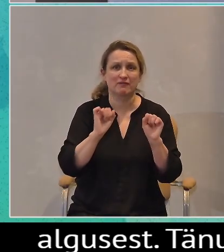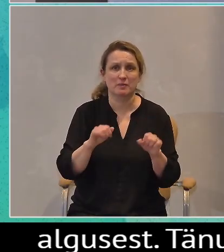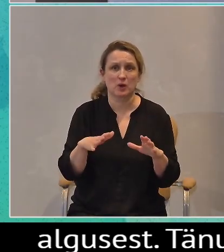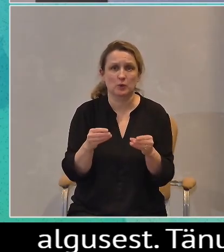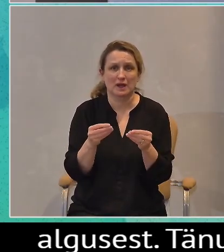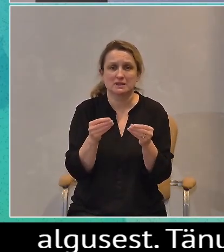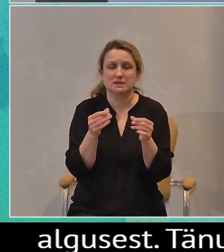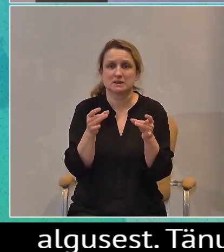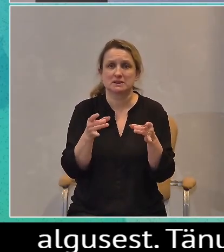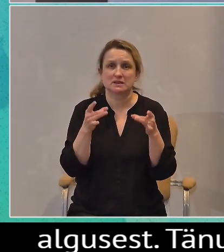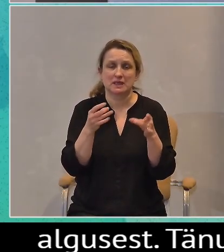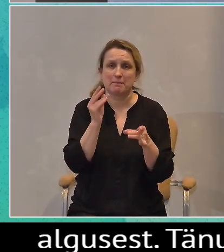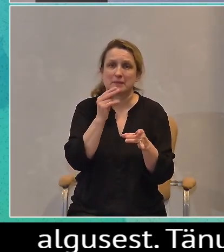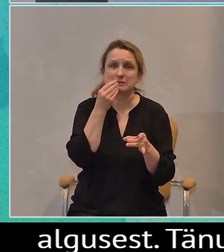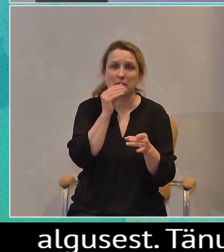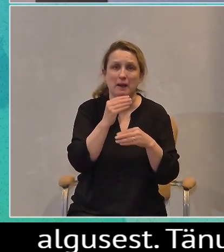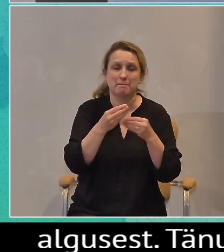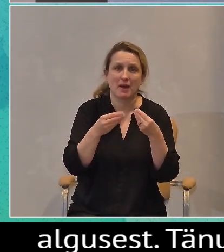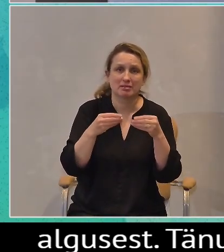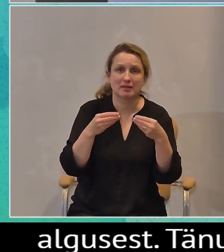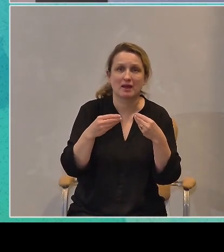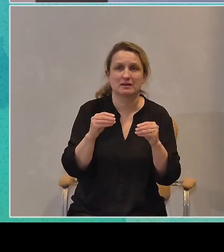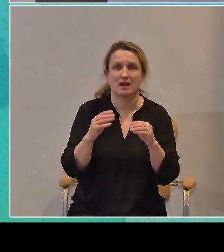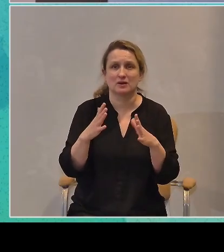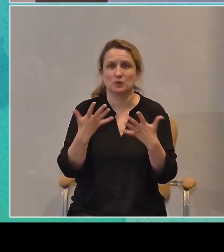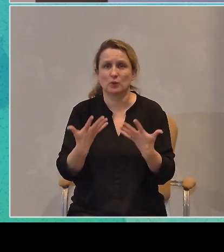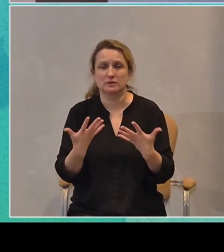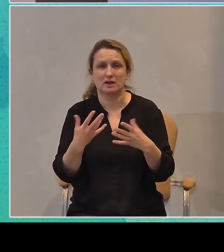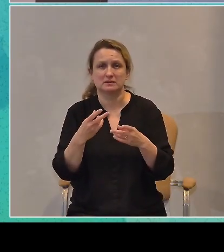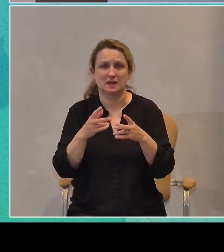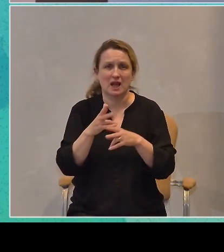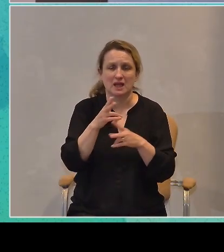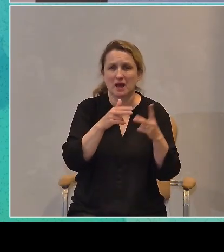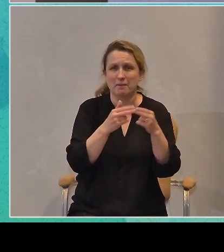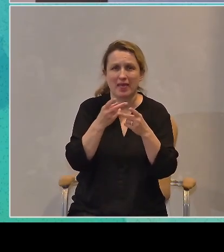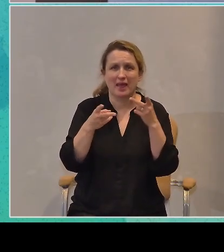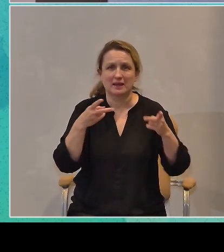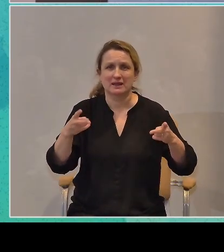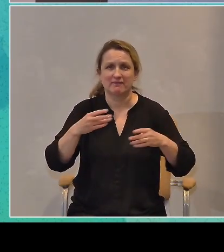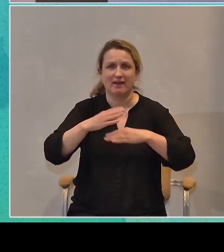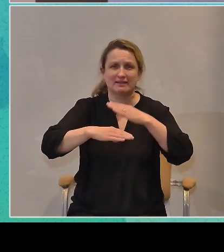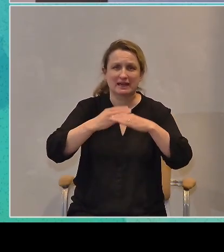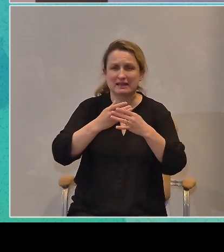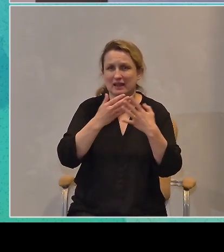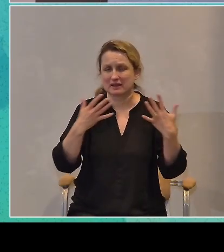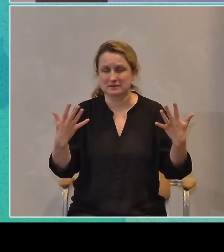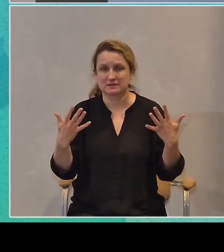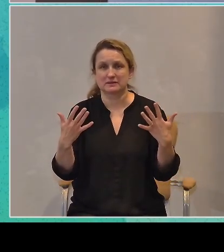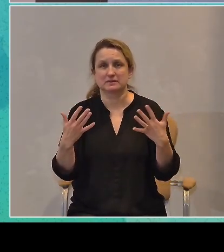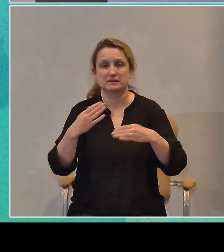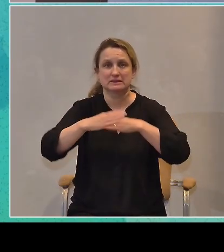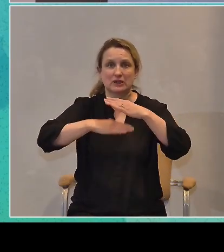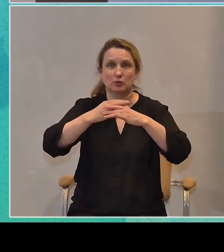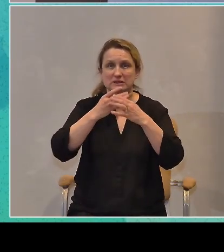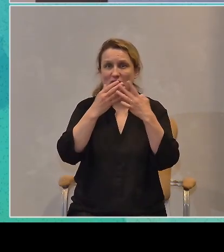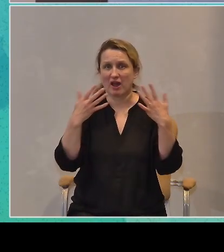parimad sidumismaterjalid, mis on parimad kujundid. Lõikame välja siis erinevaid riideid nendest suurtest